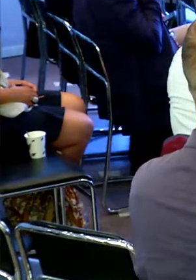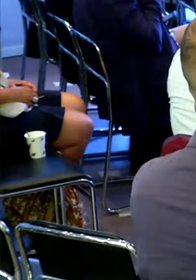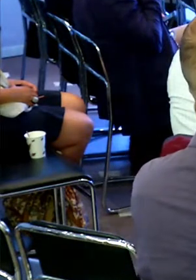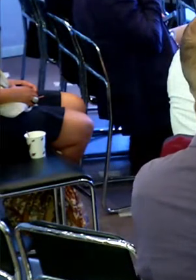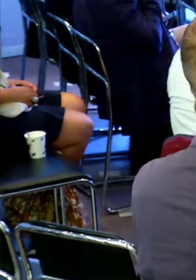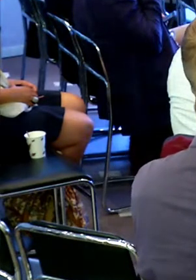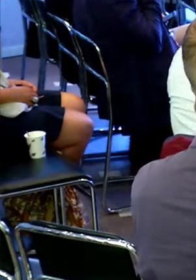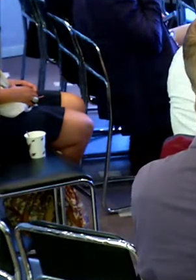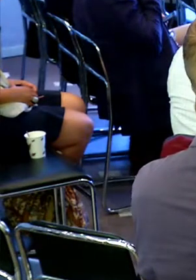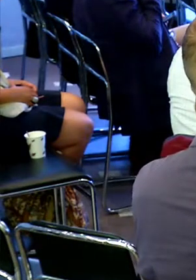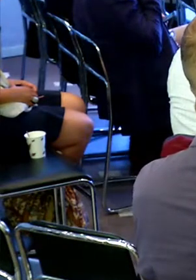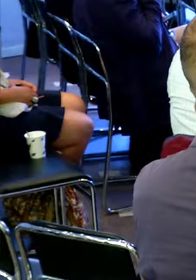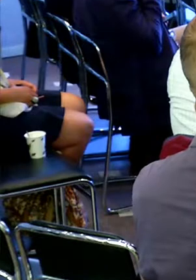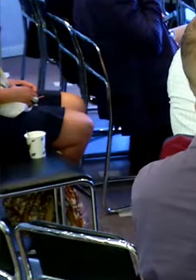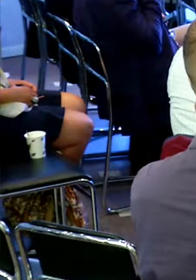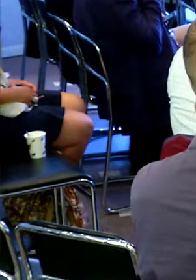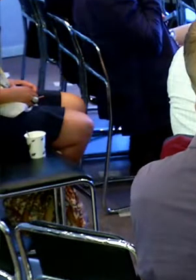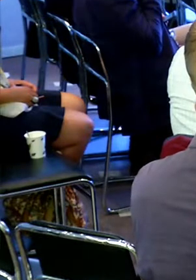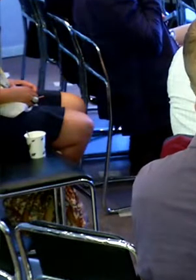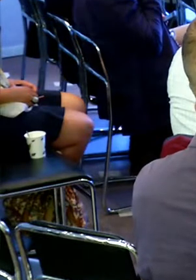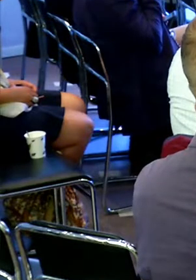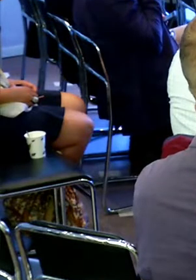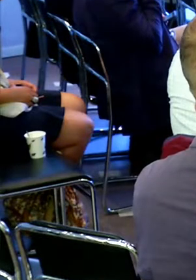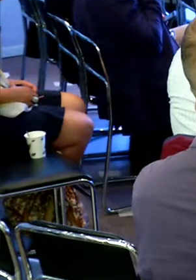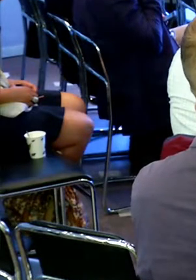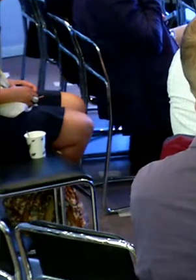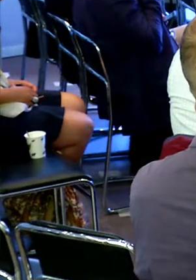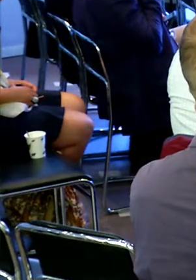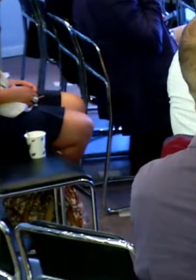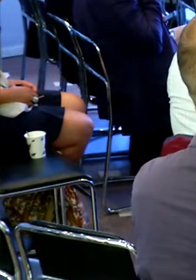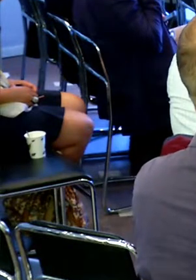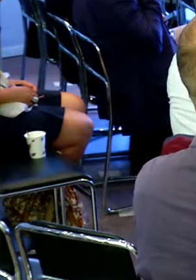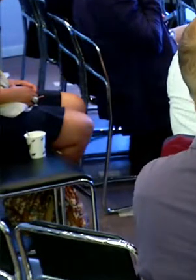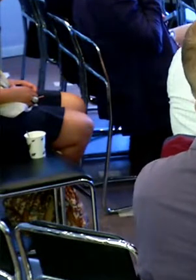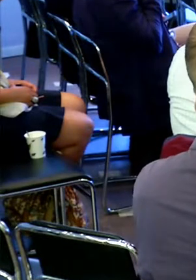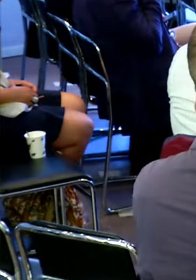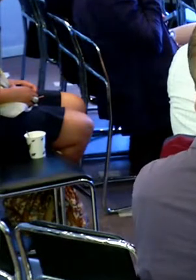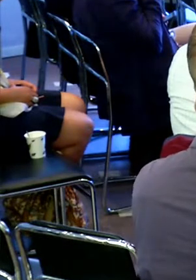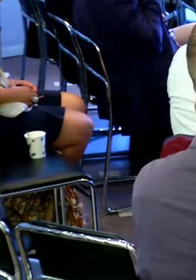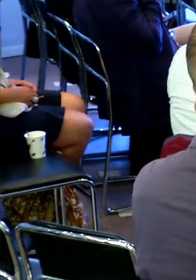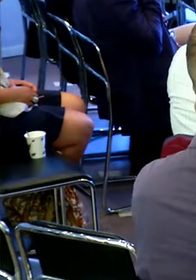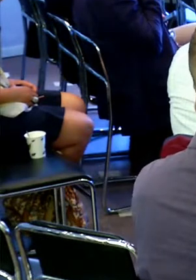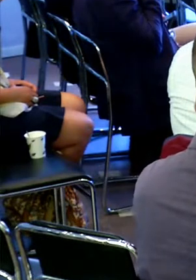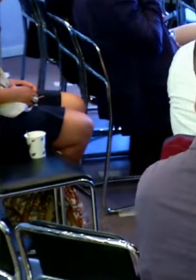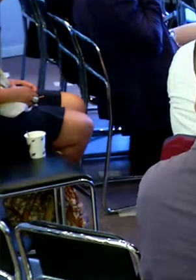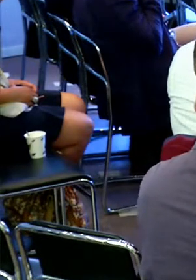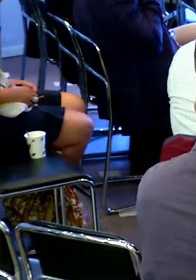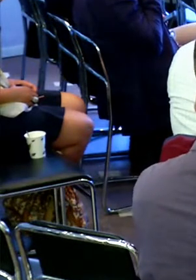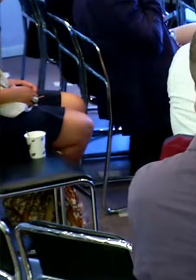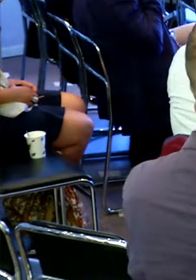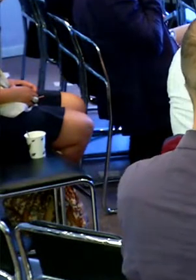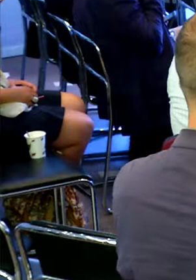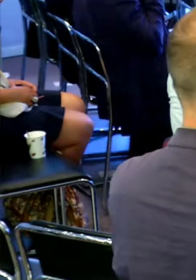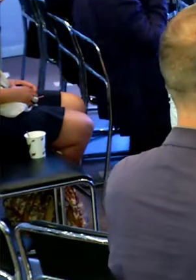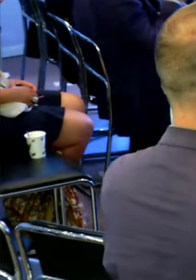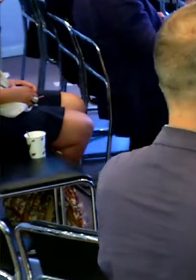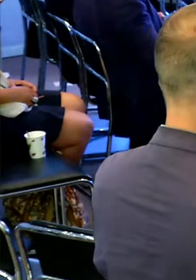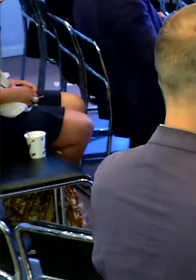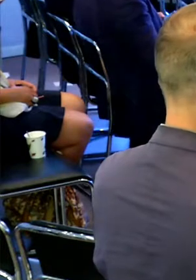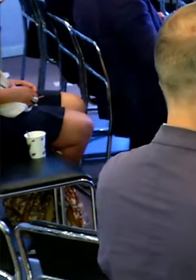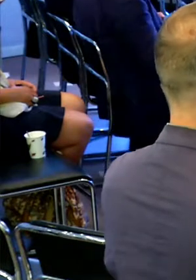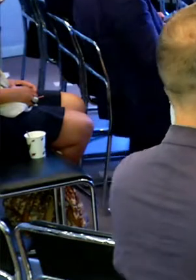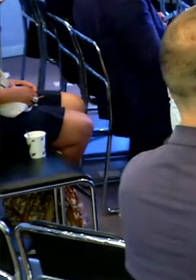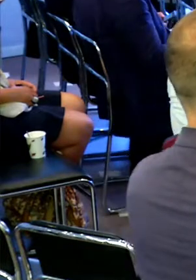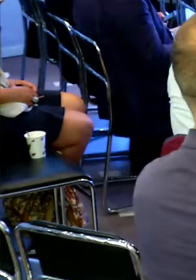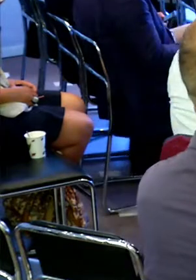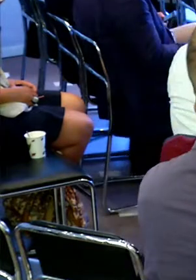tror ni, at der vil være mulighed for at kunne tage cyklen med på toget? Det er et problem, som vi danskere, og jeg tror også mange svenskere, ser med